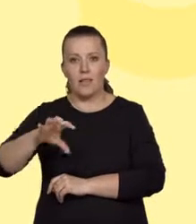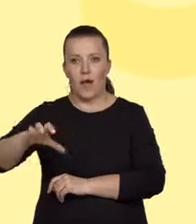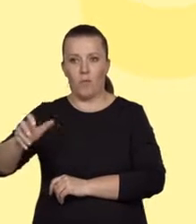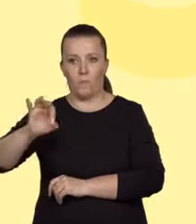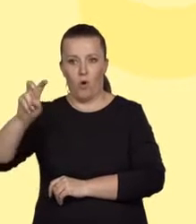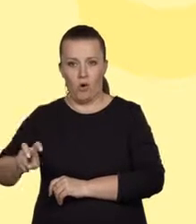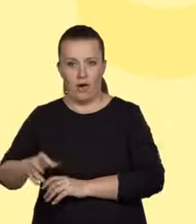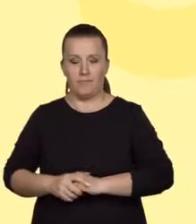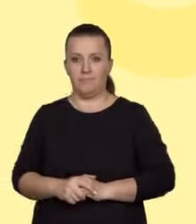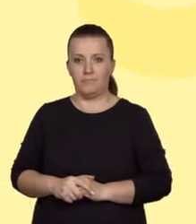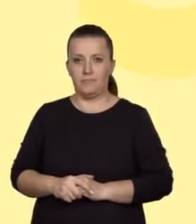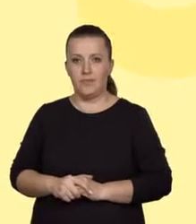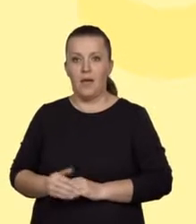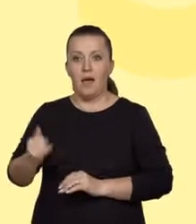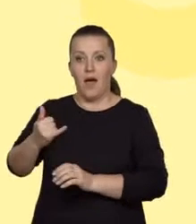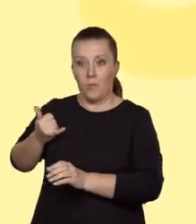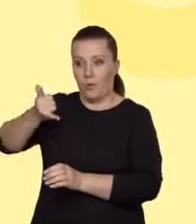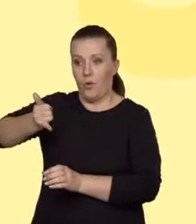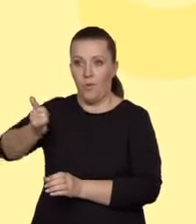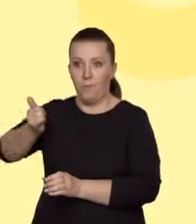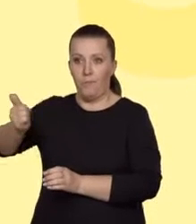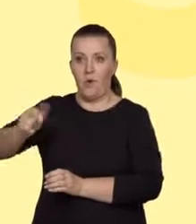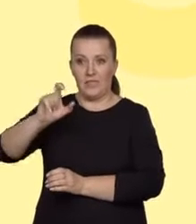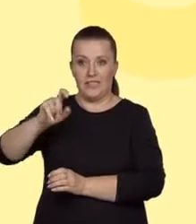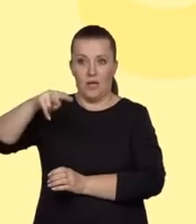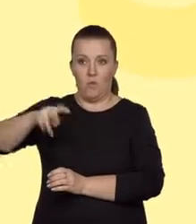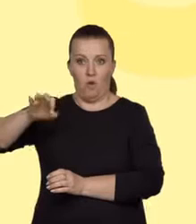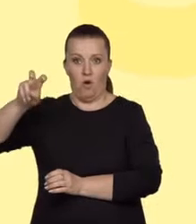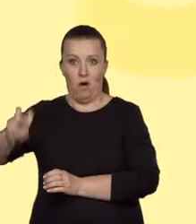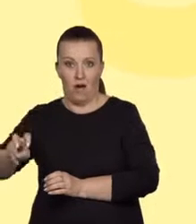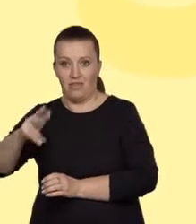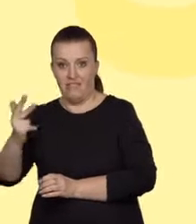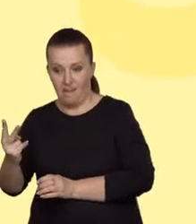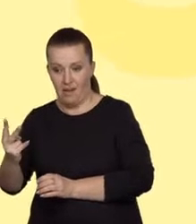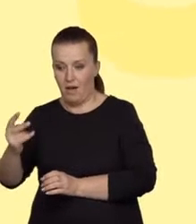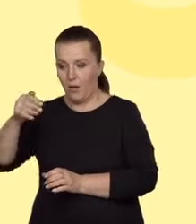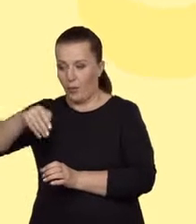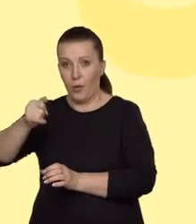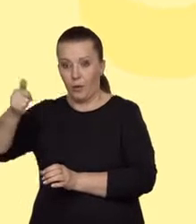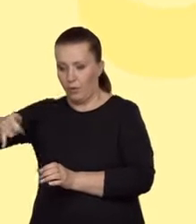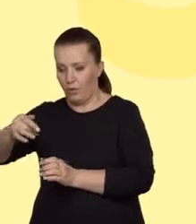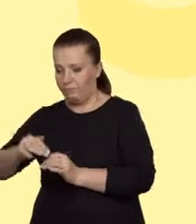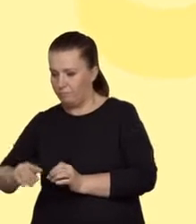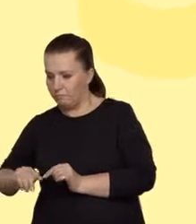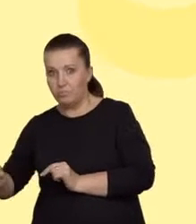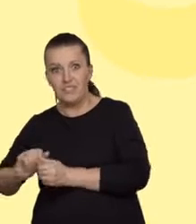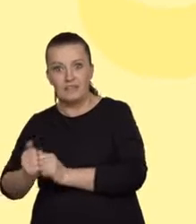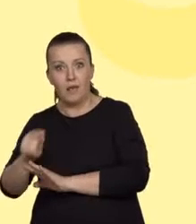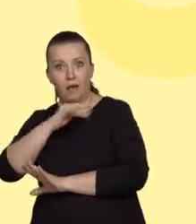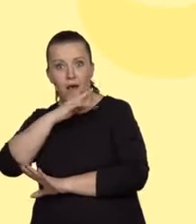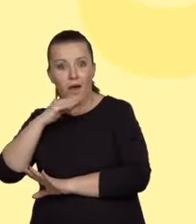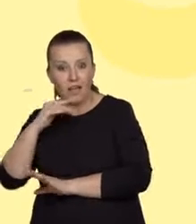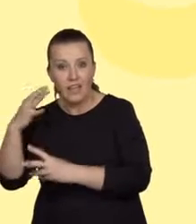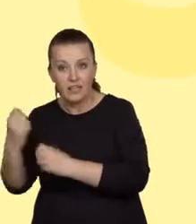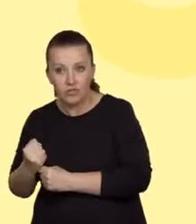a roztwarzanie się wodorotlenku miedzi 2 i pojawienie się szafirowego zabarwienia to charakterystyczna reakcja